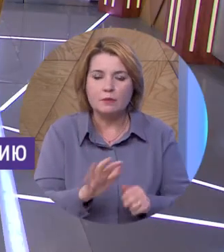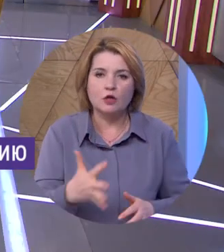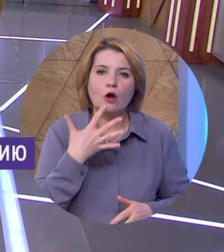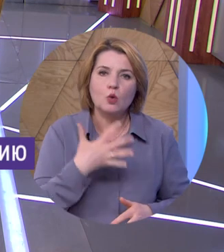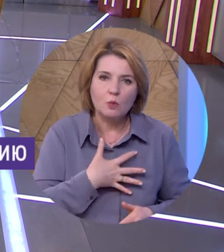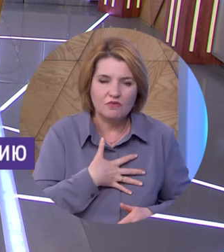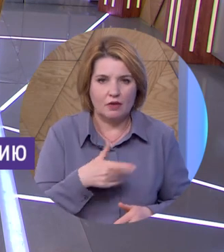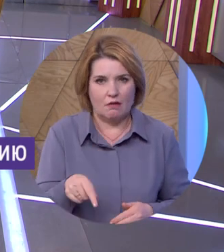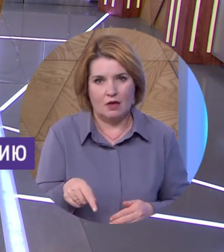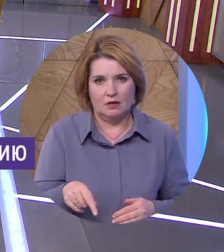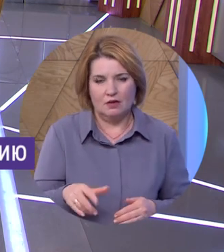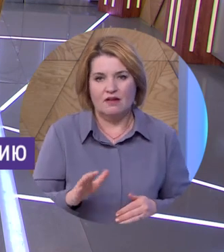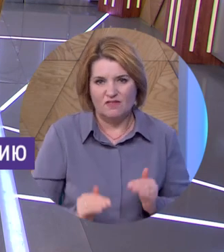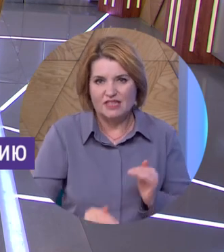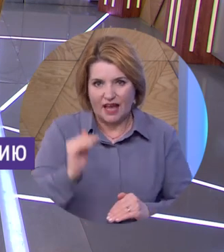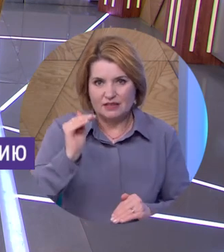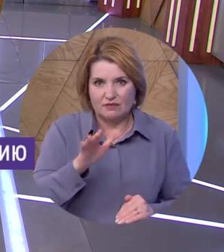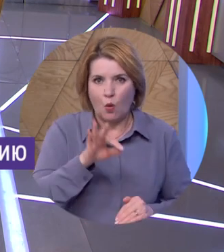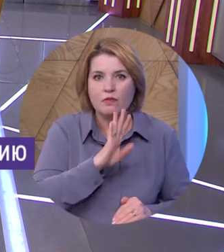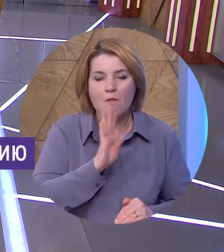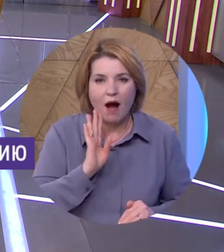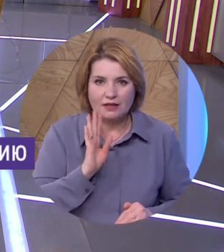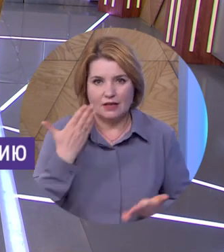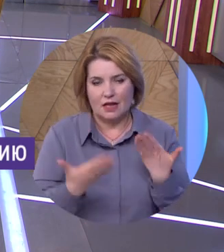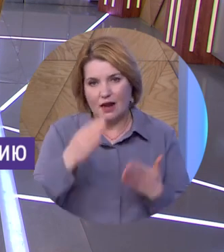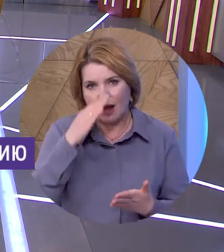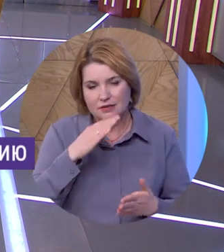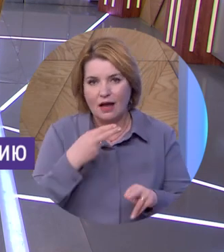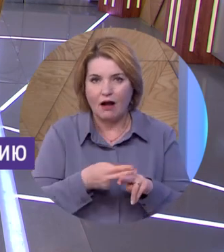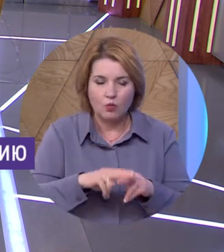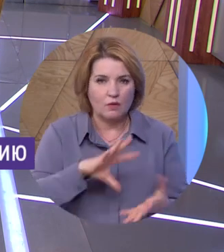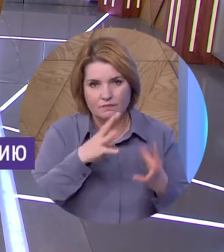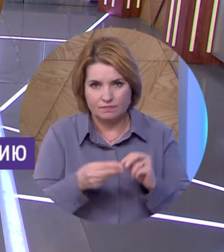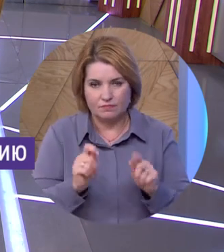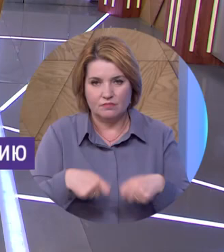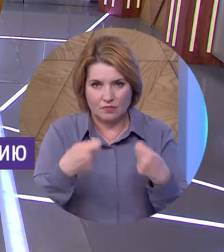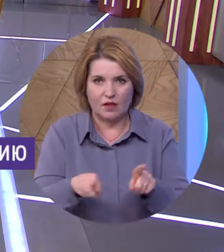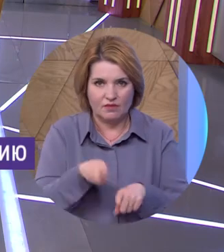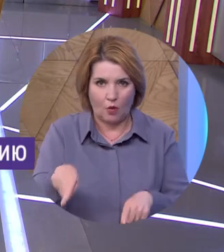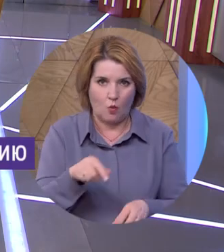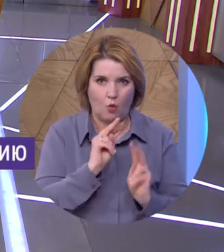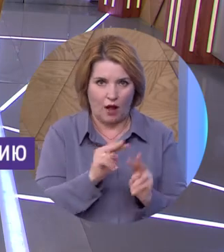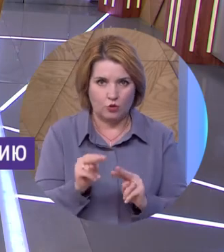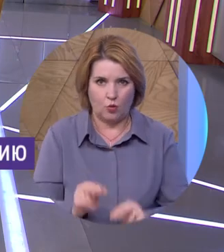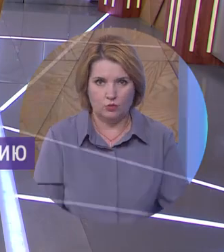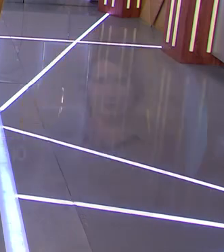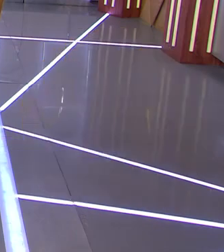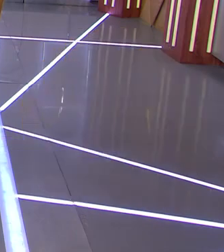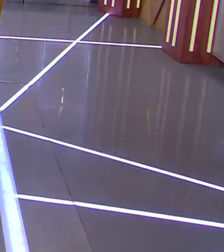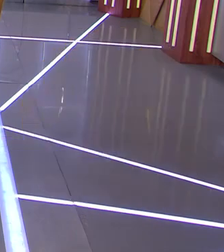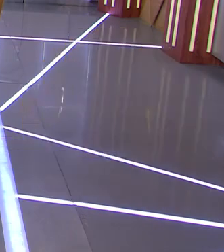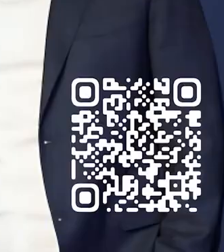потери матери в детстве. Это вот одна из историй или отца, которая приводит во взрослом состоянии к этому тотальному контролю. Спасибо большое за